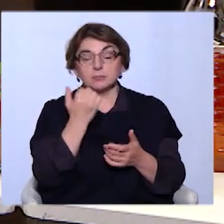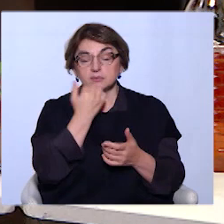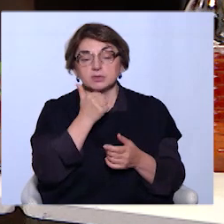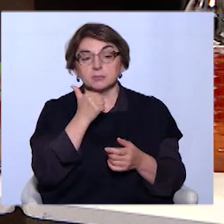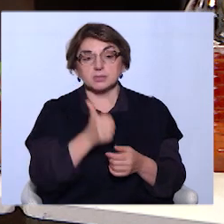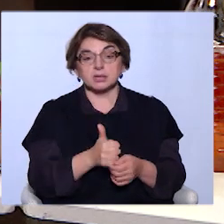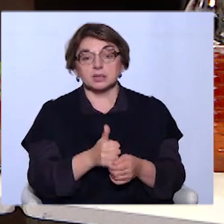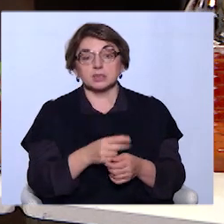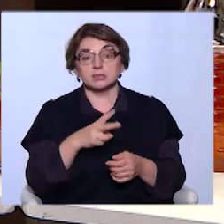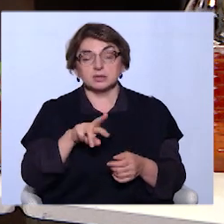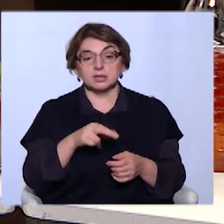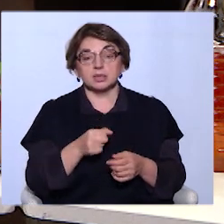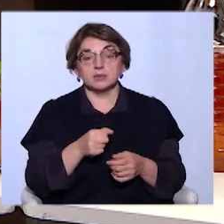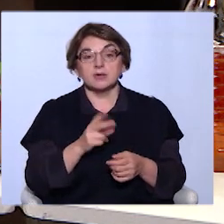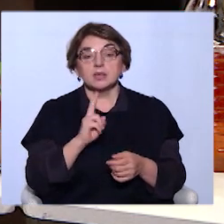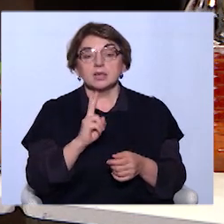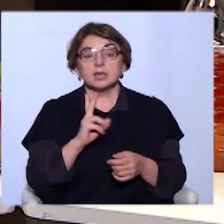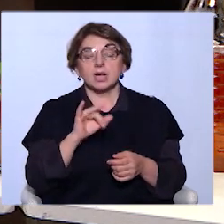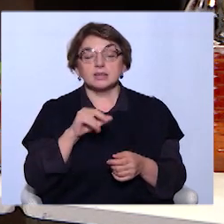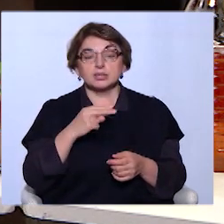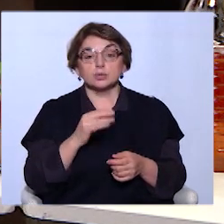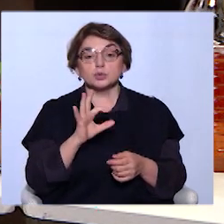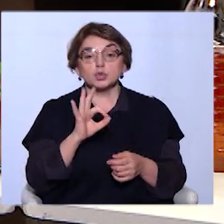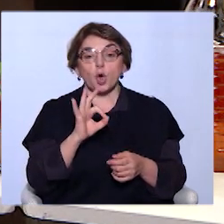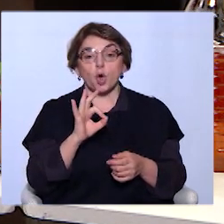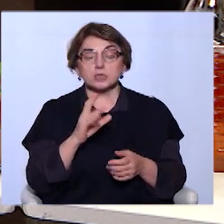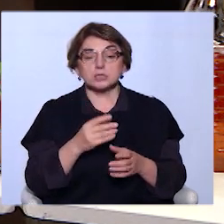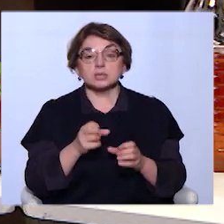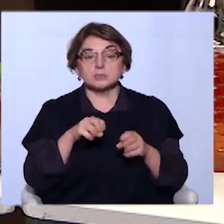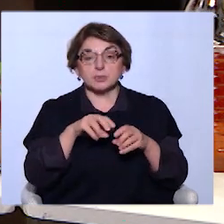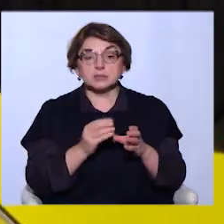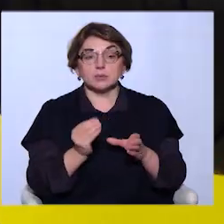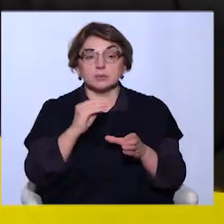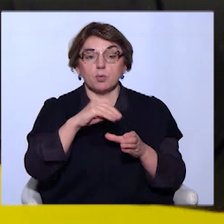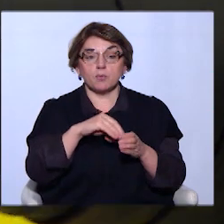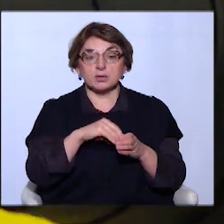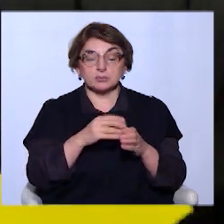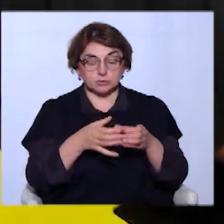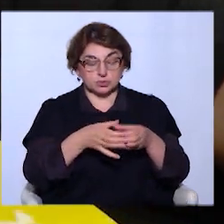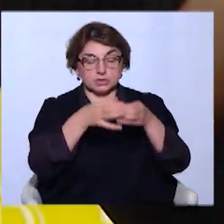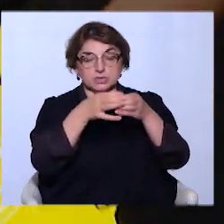კარგად და კალციუმის ოქსიდი მოვათავსოთ